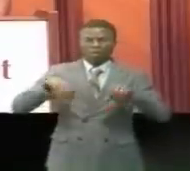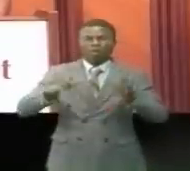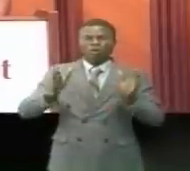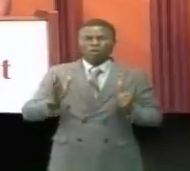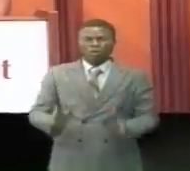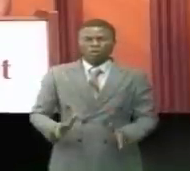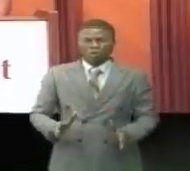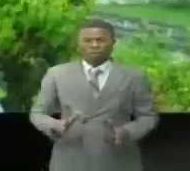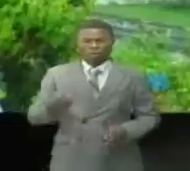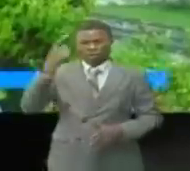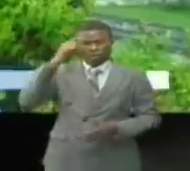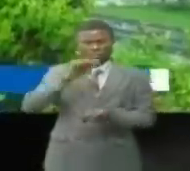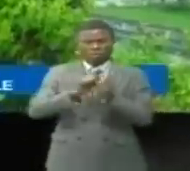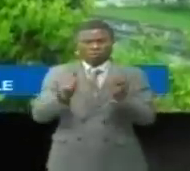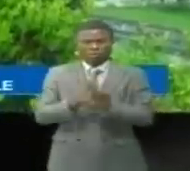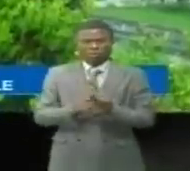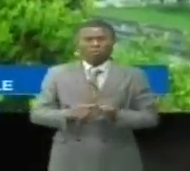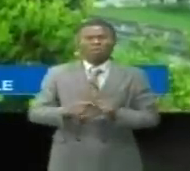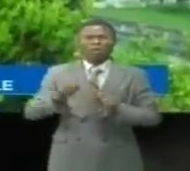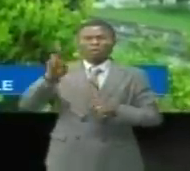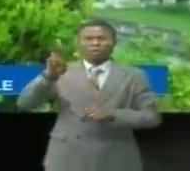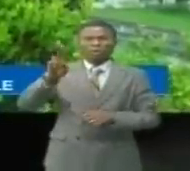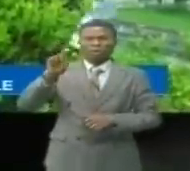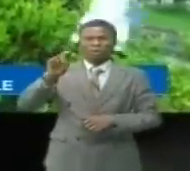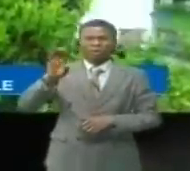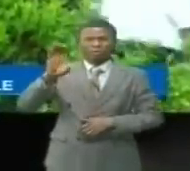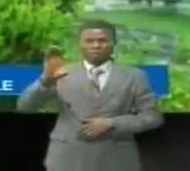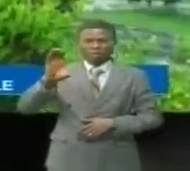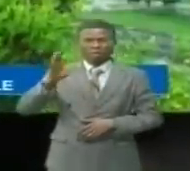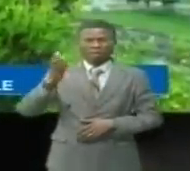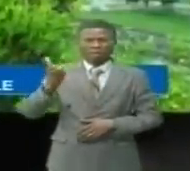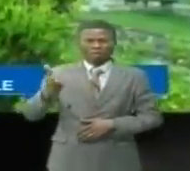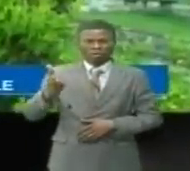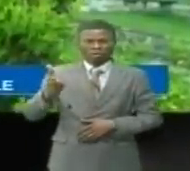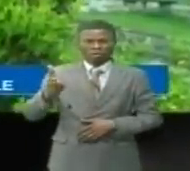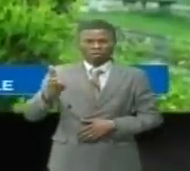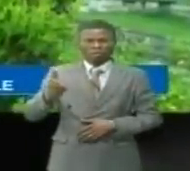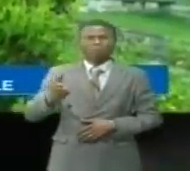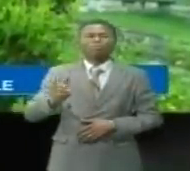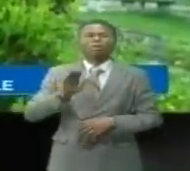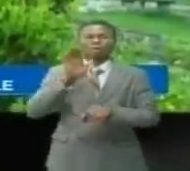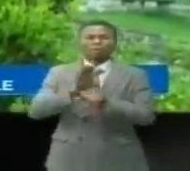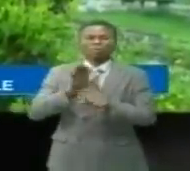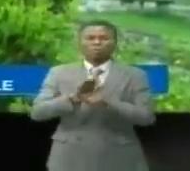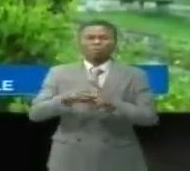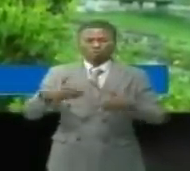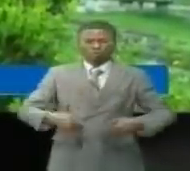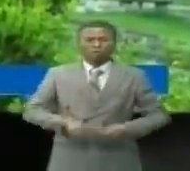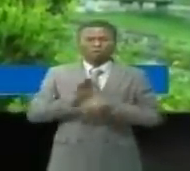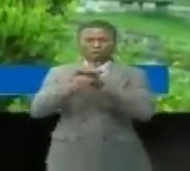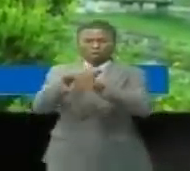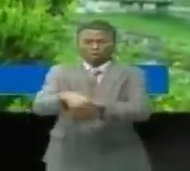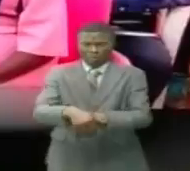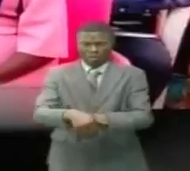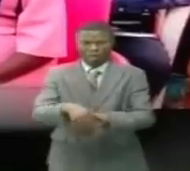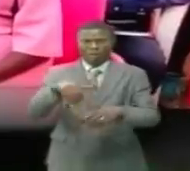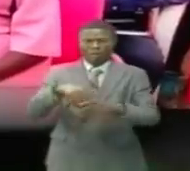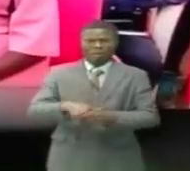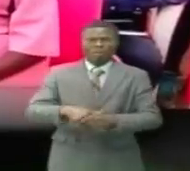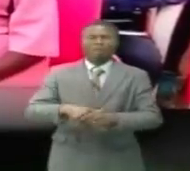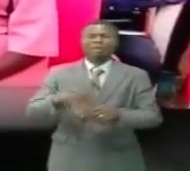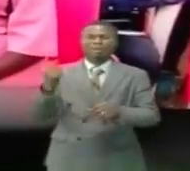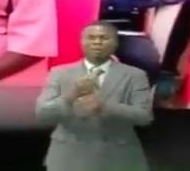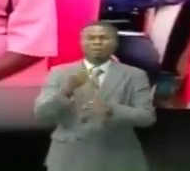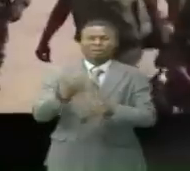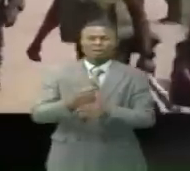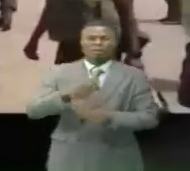congolaise sur la chaîne nationale RTNC à l'enrôlement massif de jeunes dans nos services